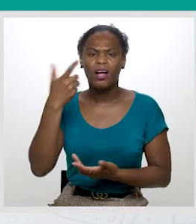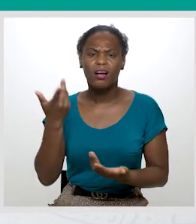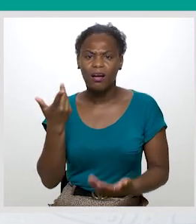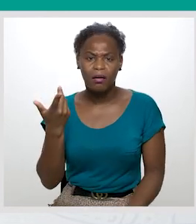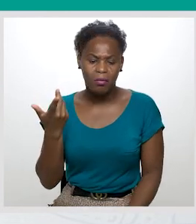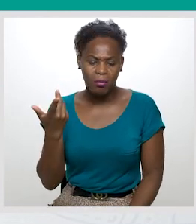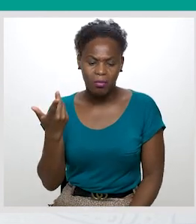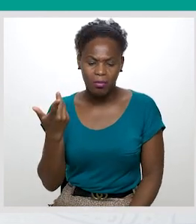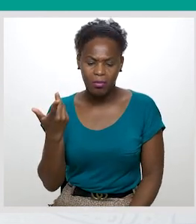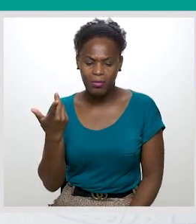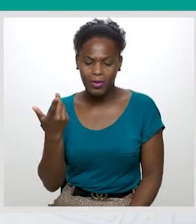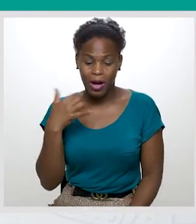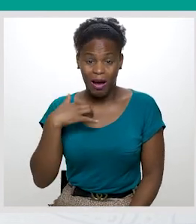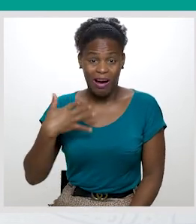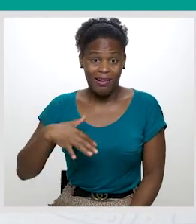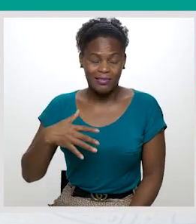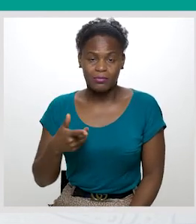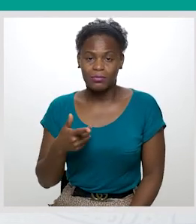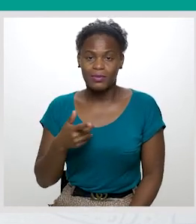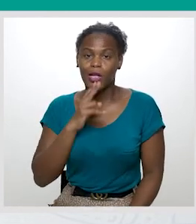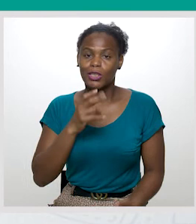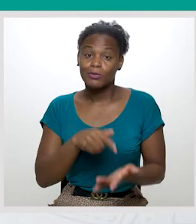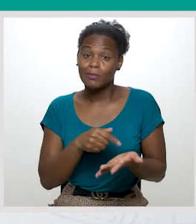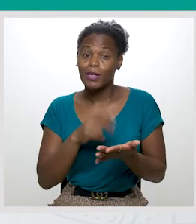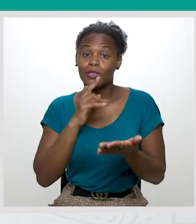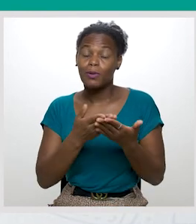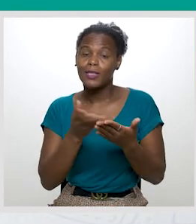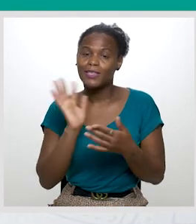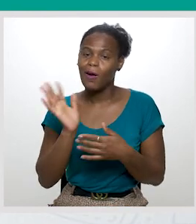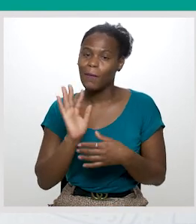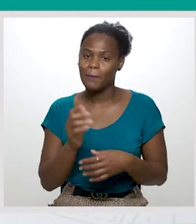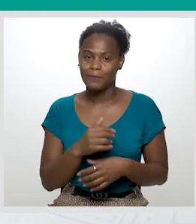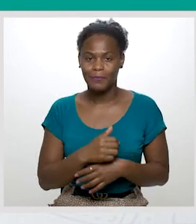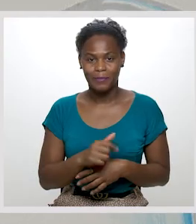horaires? J'attends ta réponse. À bientôt. Bise, Léa.